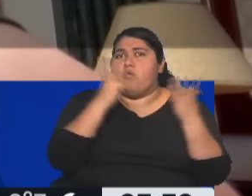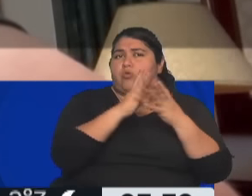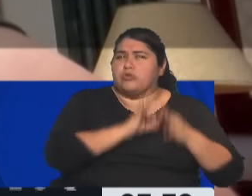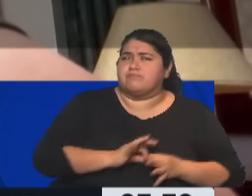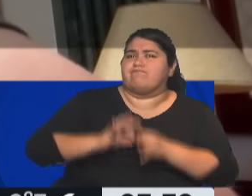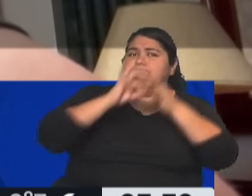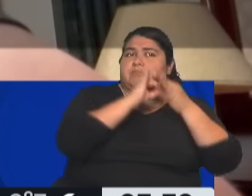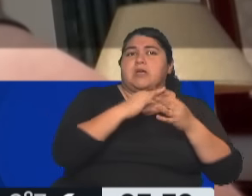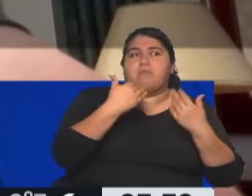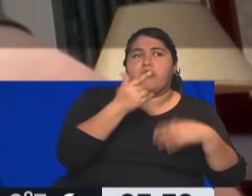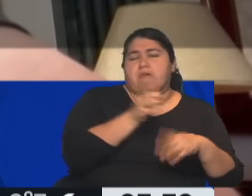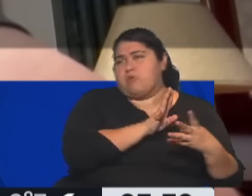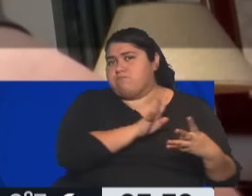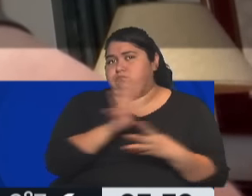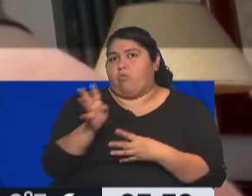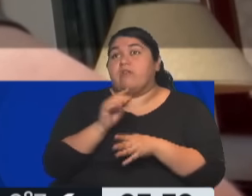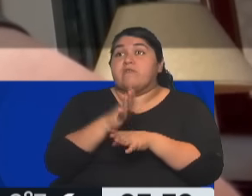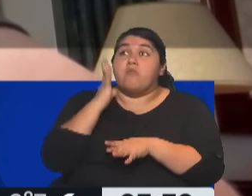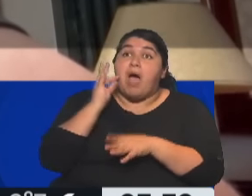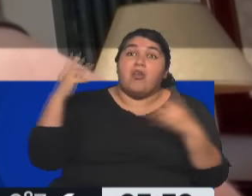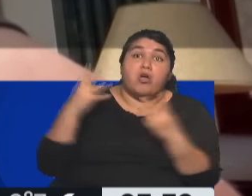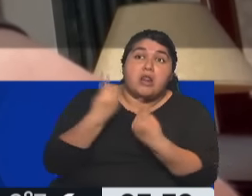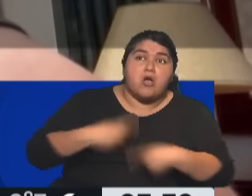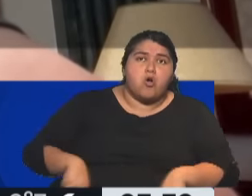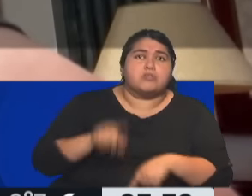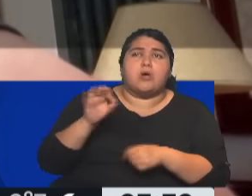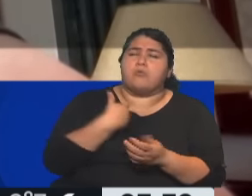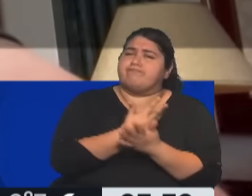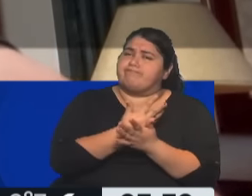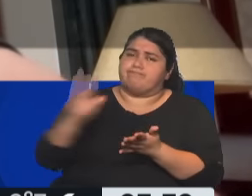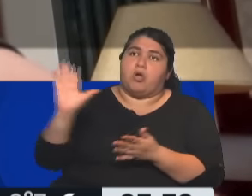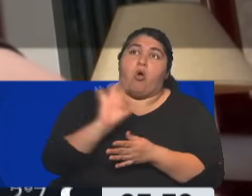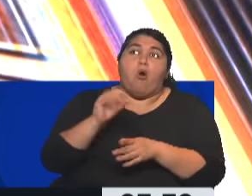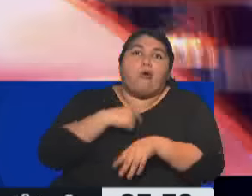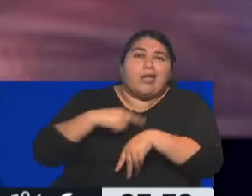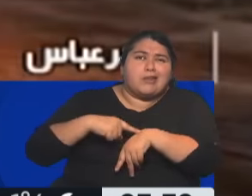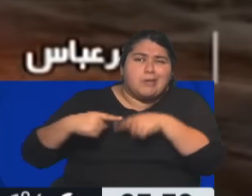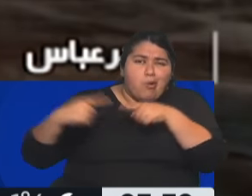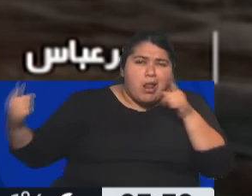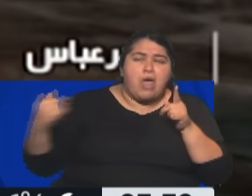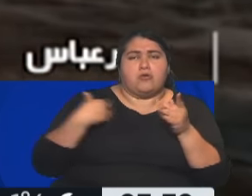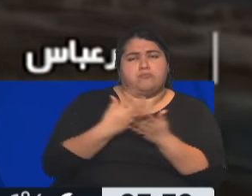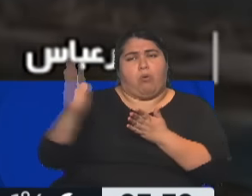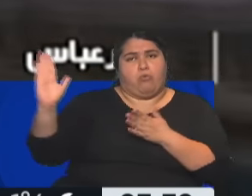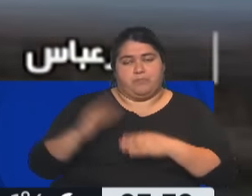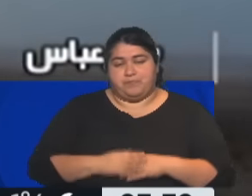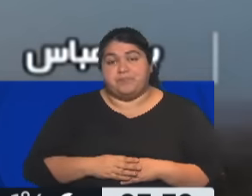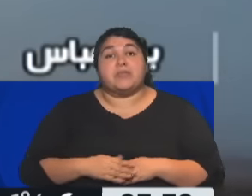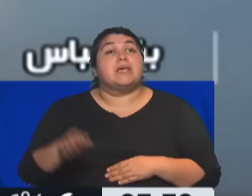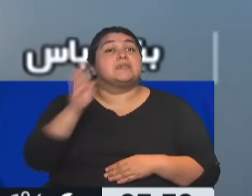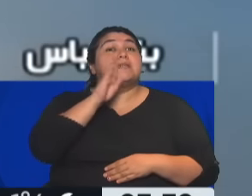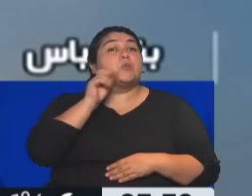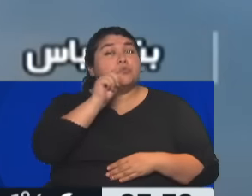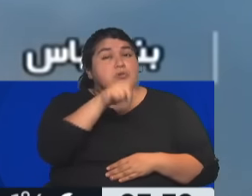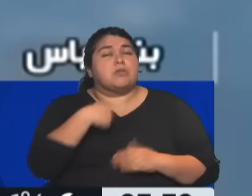сильних відповідей на розпалювання війни чи будь-яку спробу війну продовжувати. Estados Unidos, por su parte,